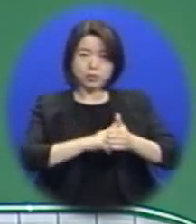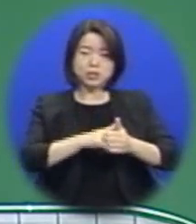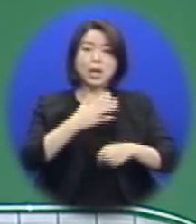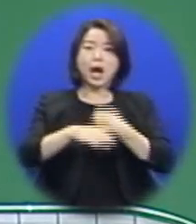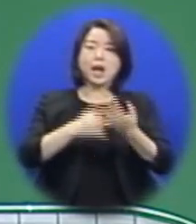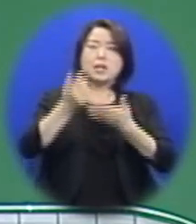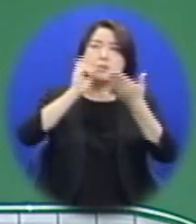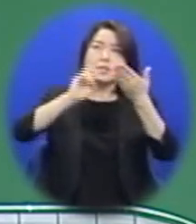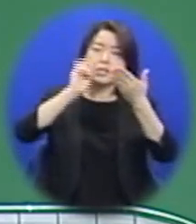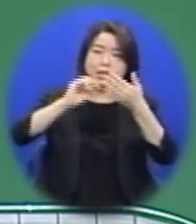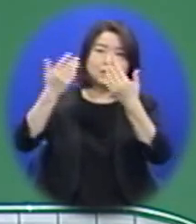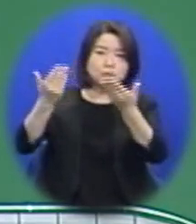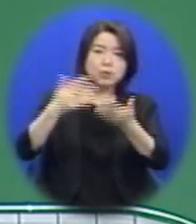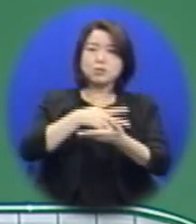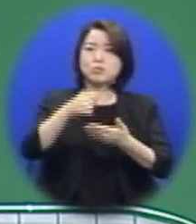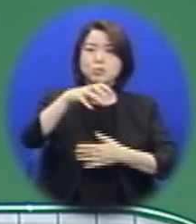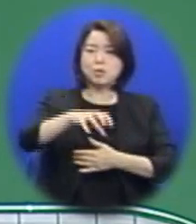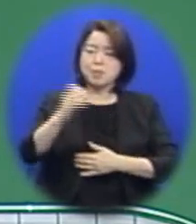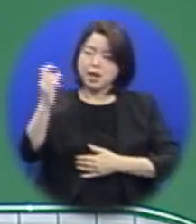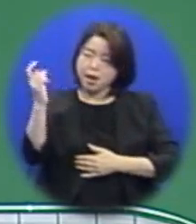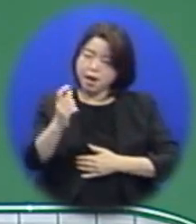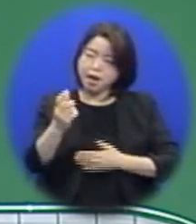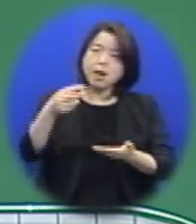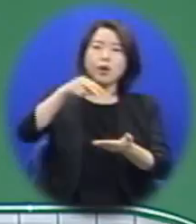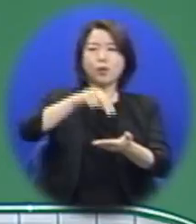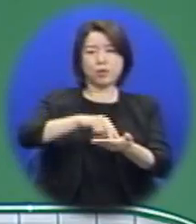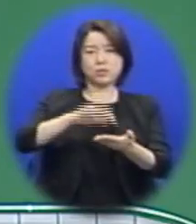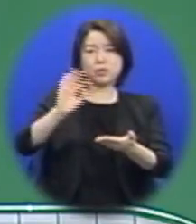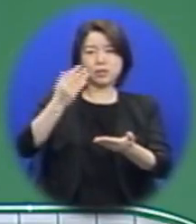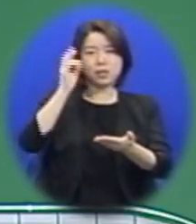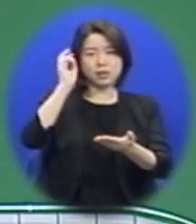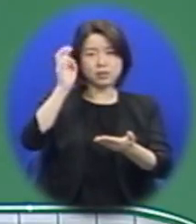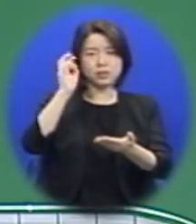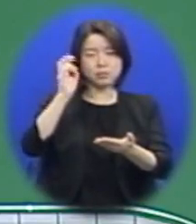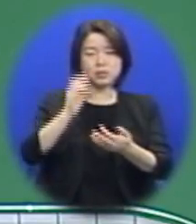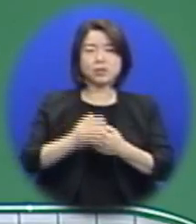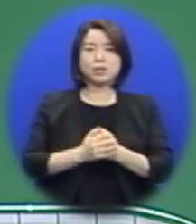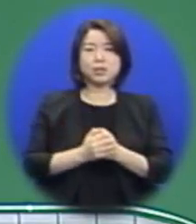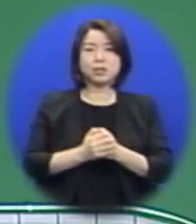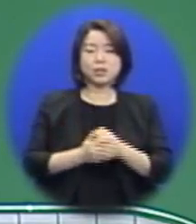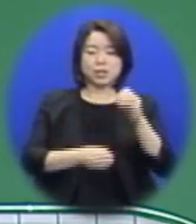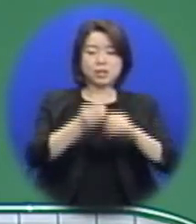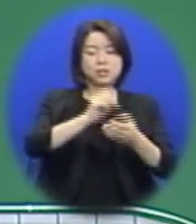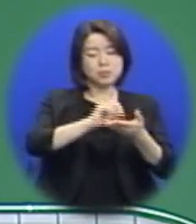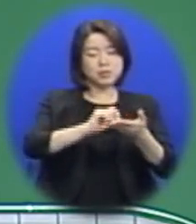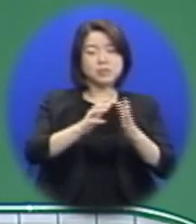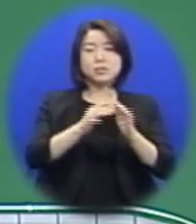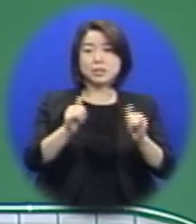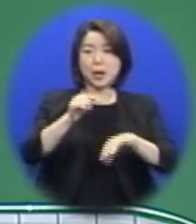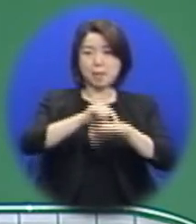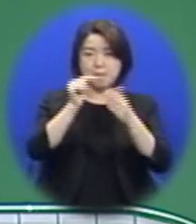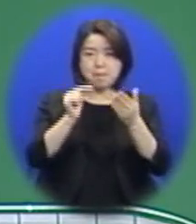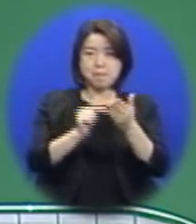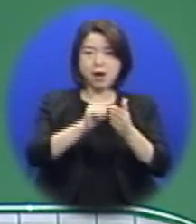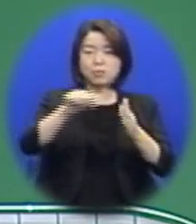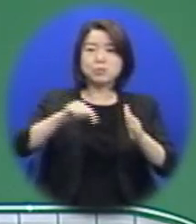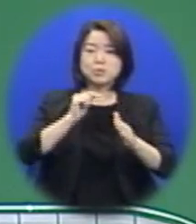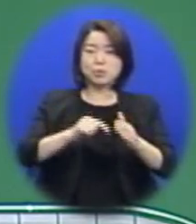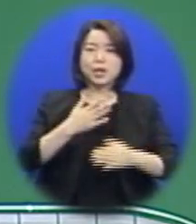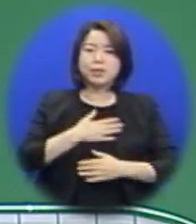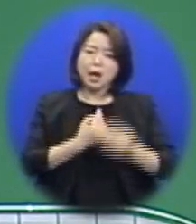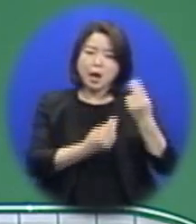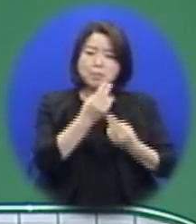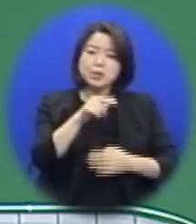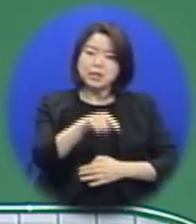하나님을 찬양하고 주님 앞에 굳건하게 서게 될 것입니다. 시편 기자의 마음속에 내가 비록